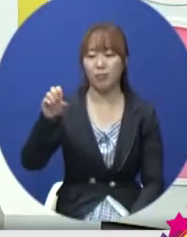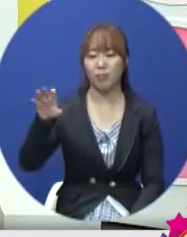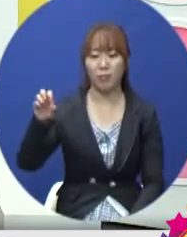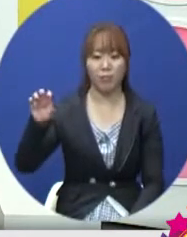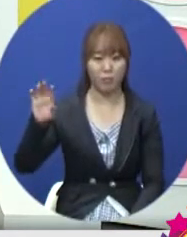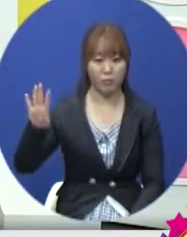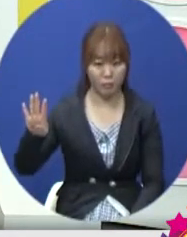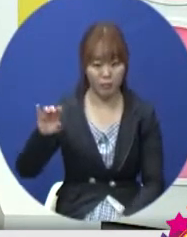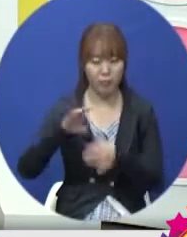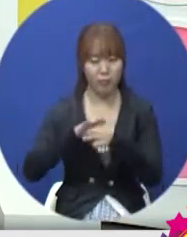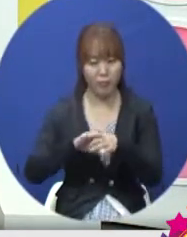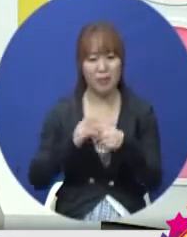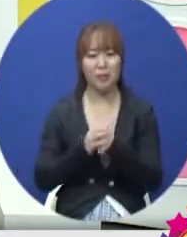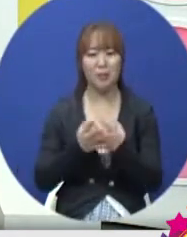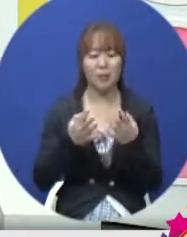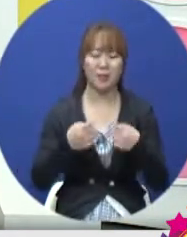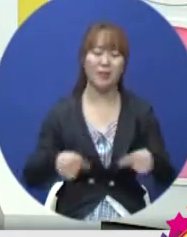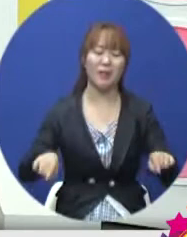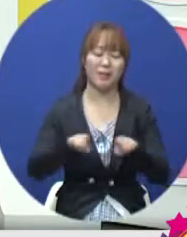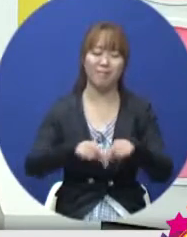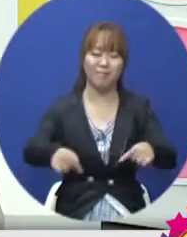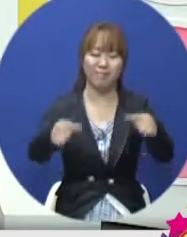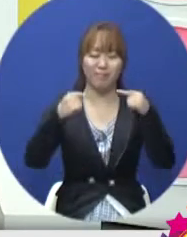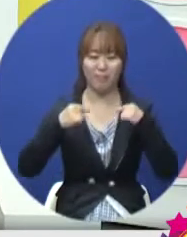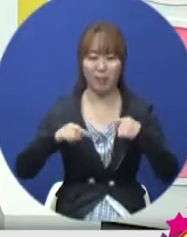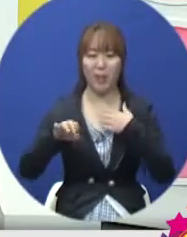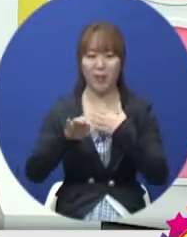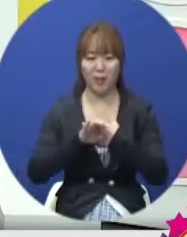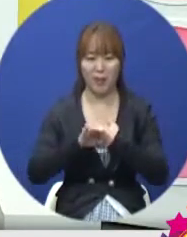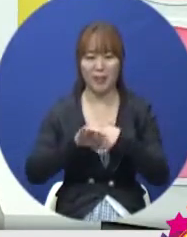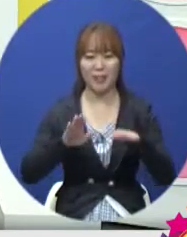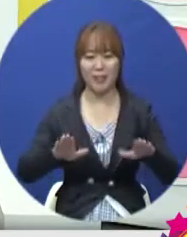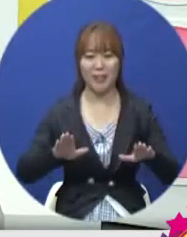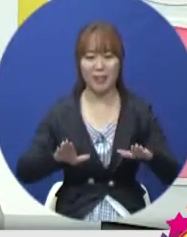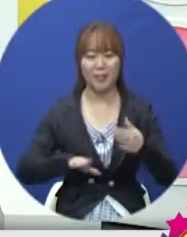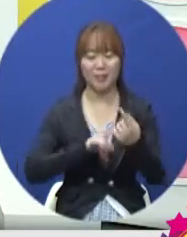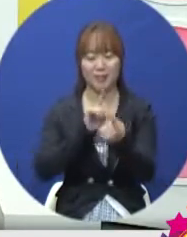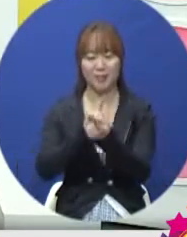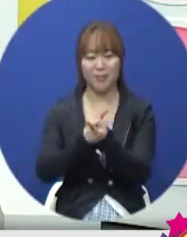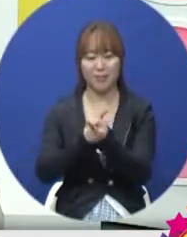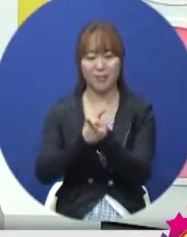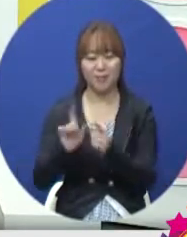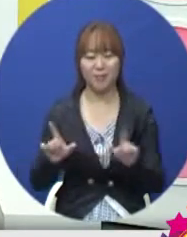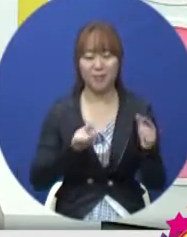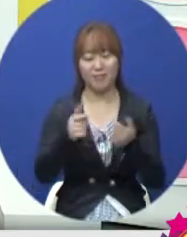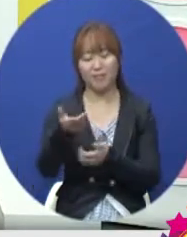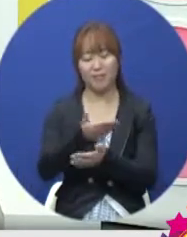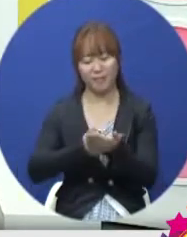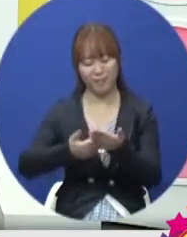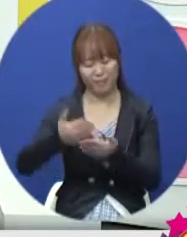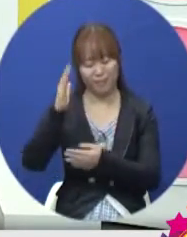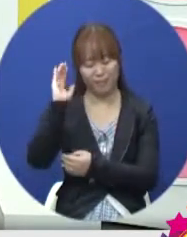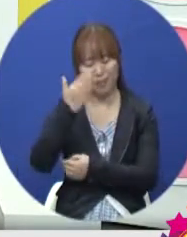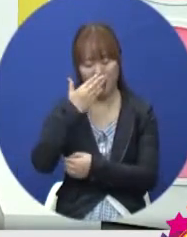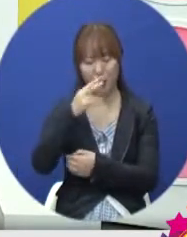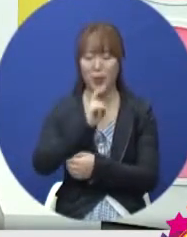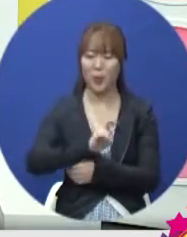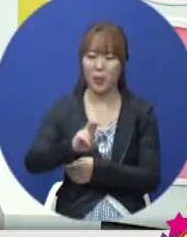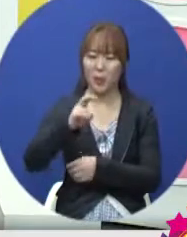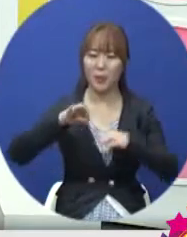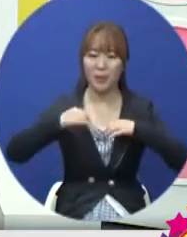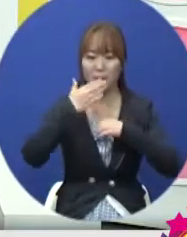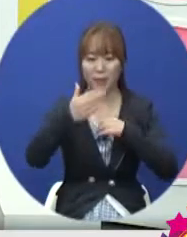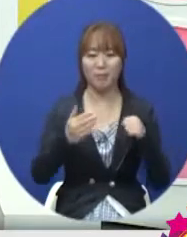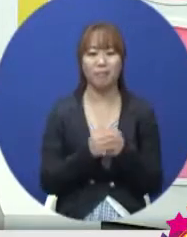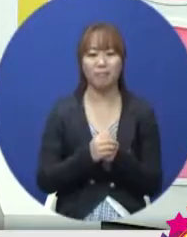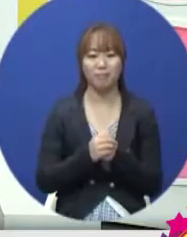060-608-1004 눌러주시고 자, 함께 해주시면 생방송 감사하겠습니다. 도중에 네 저희와 함께 살아가는 이야기도 나누시고 노래 실력도 뽐내실